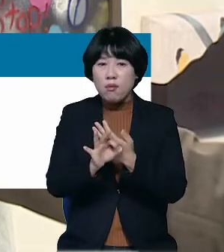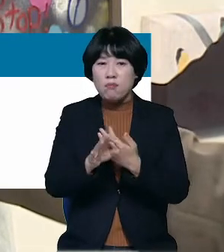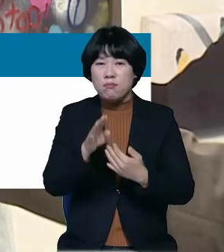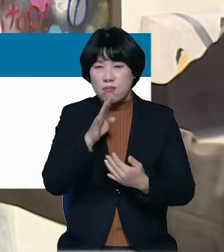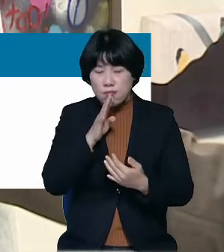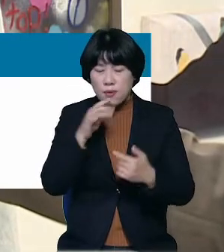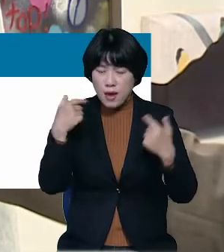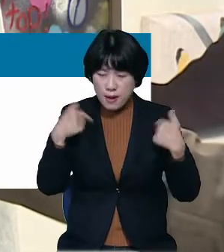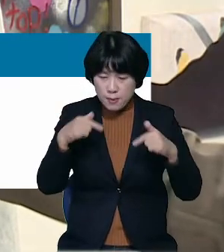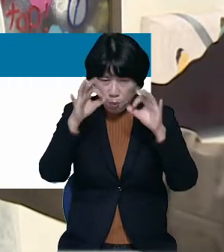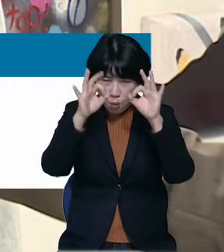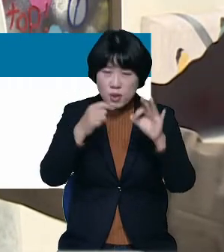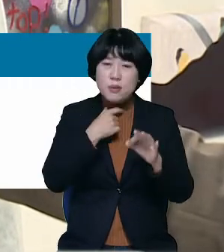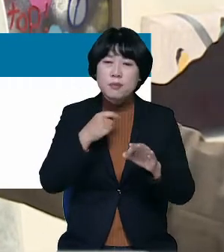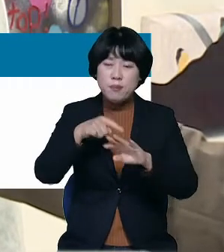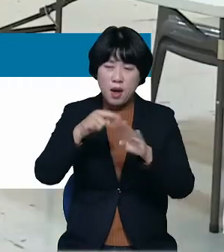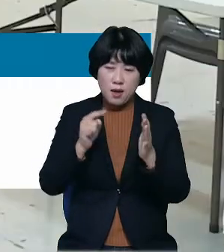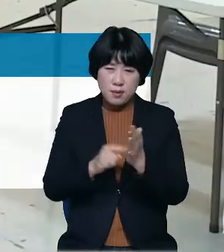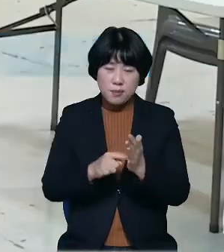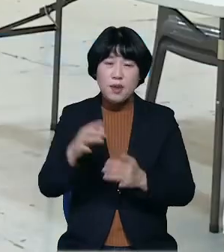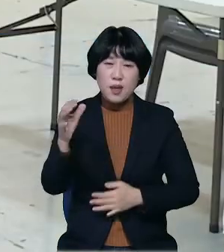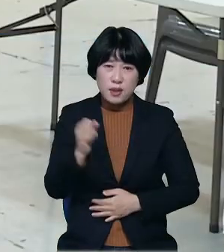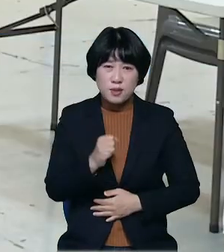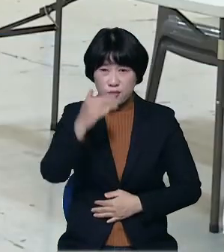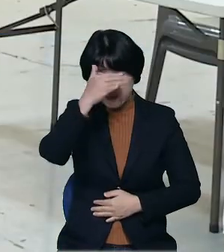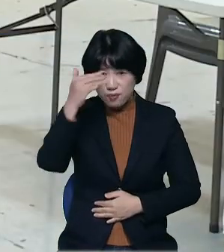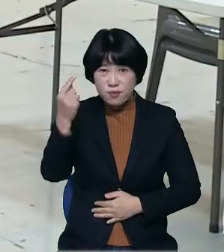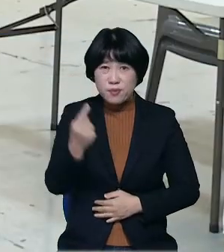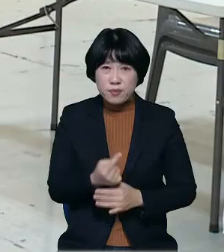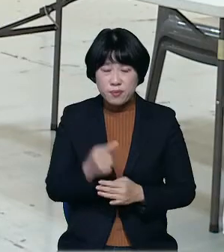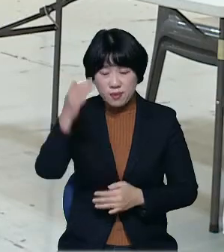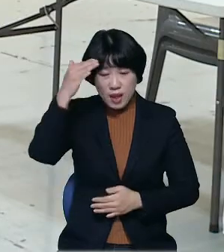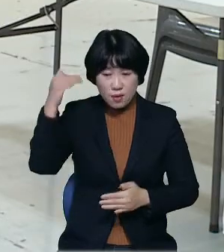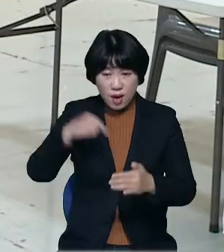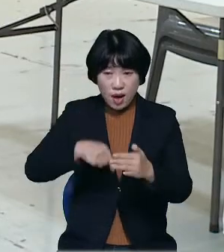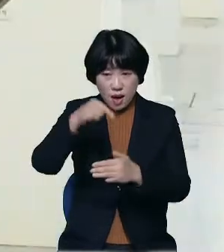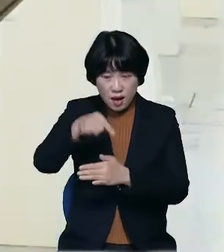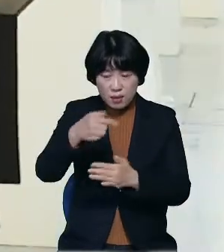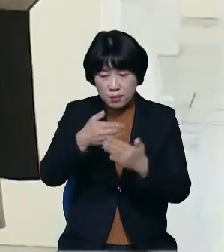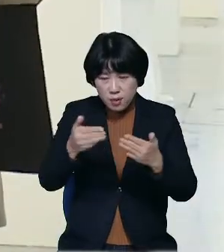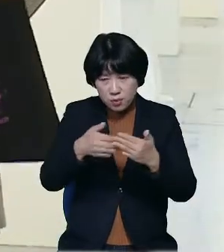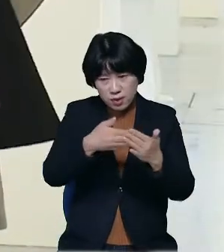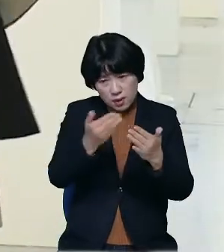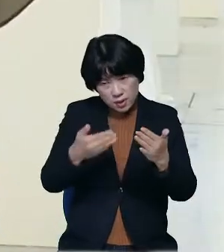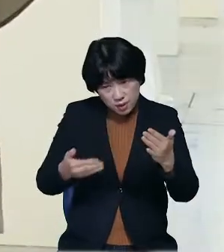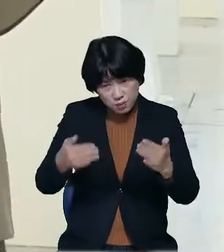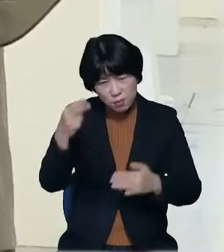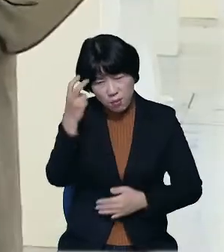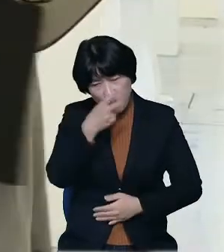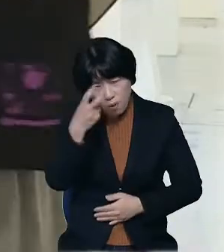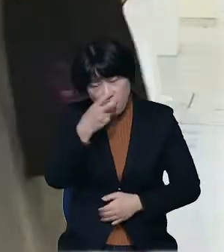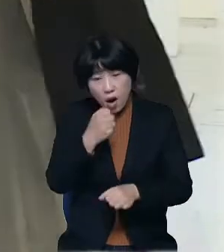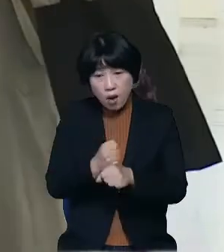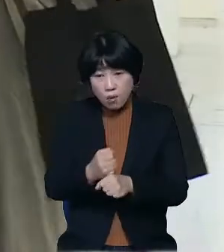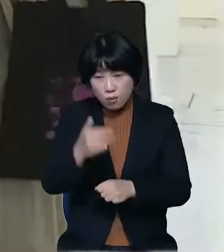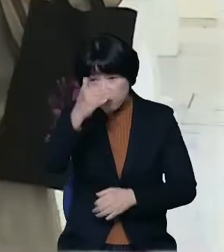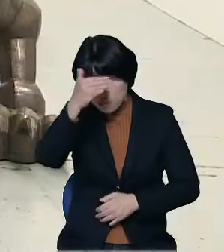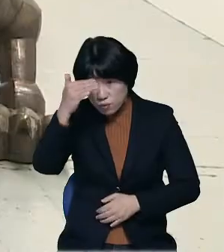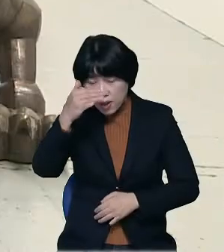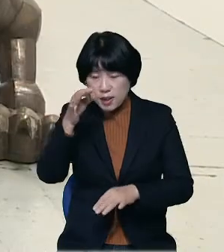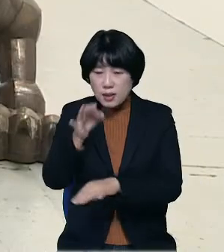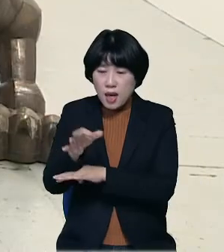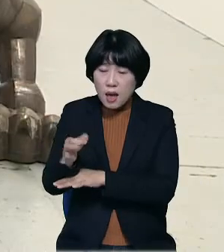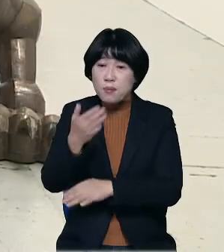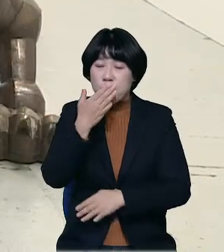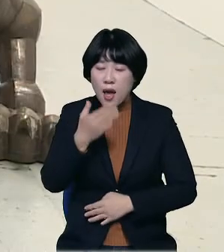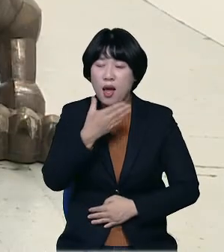이제 맞이하고 싶은 마음으로. 국내외 미술의 흐름을 살피고 작품 감상과 구매까지 할 수 있는